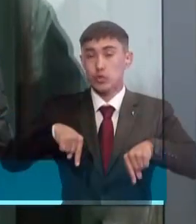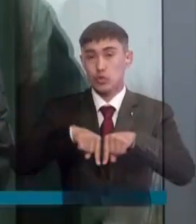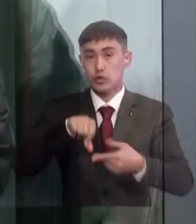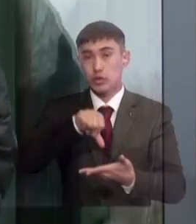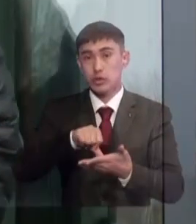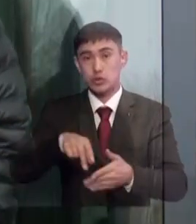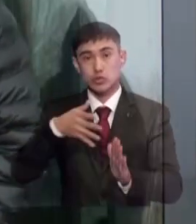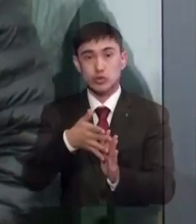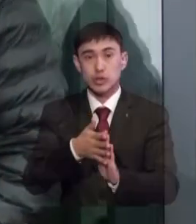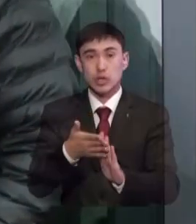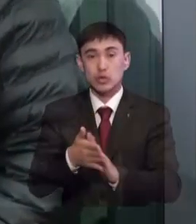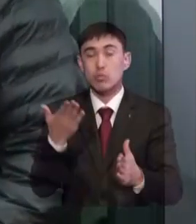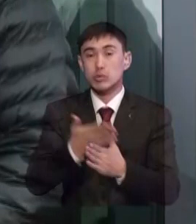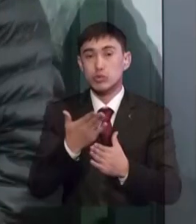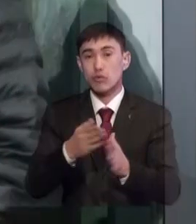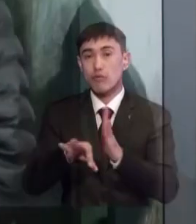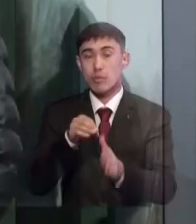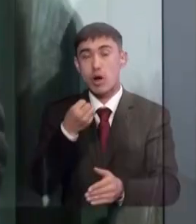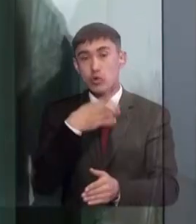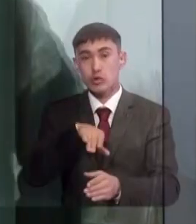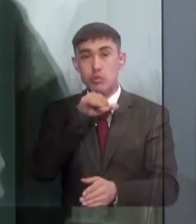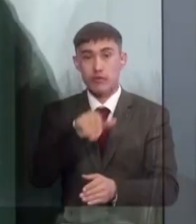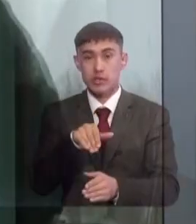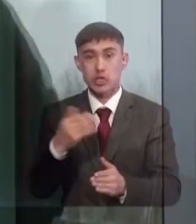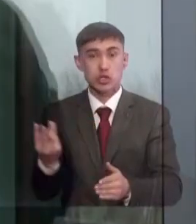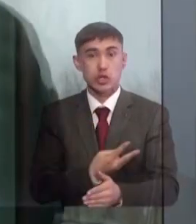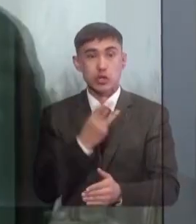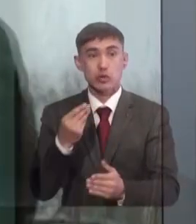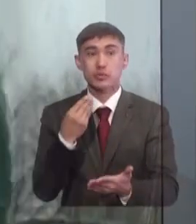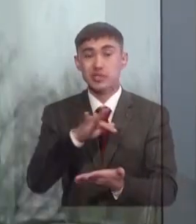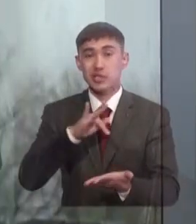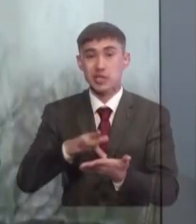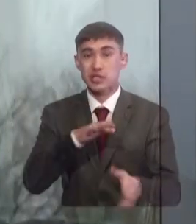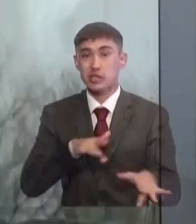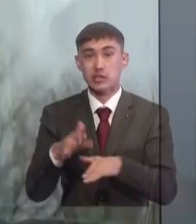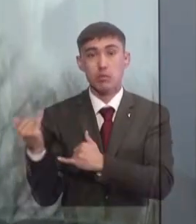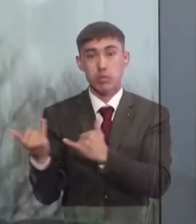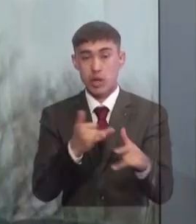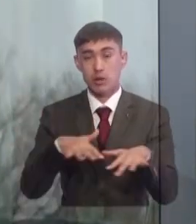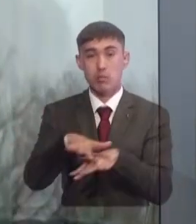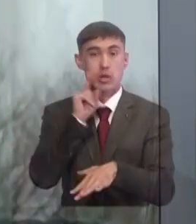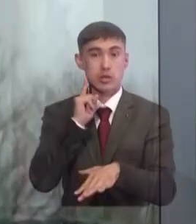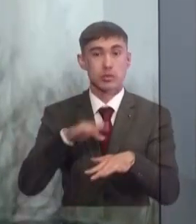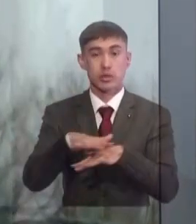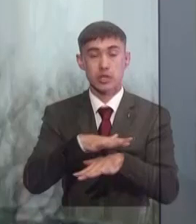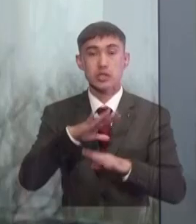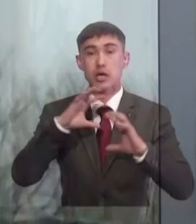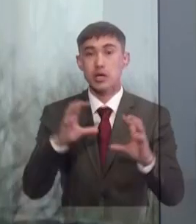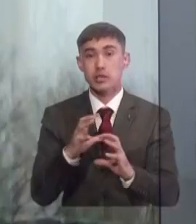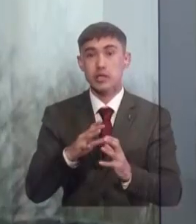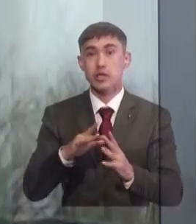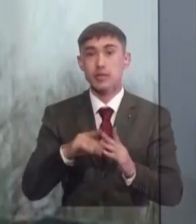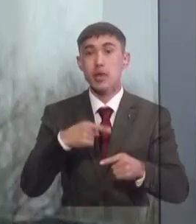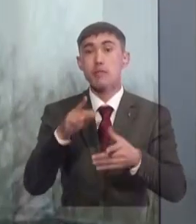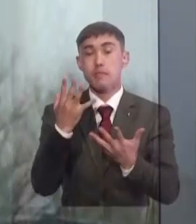кружки, изучение которых поспособствует выбору хорошей профессии. Желаю, чтобы центр действовал только на благо молодого поколения и для сохранения